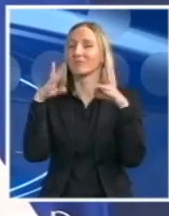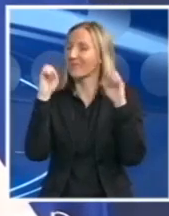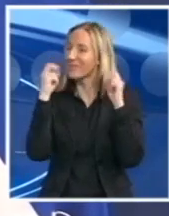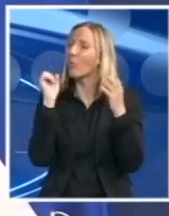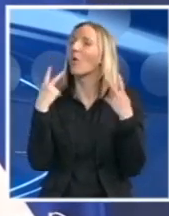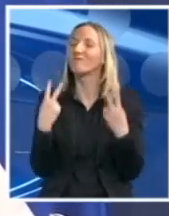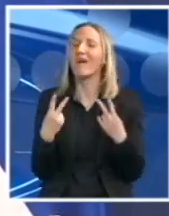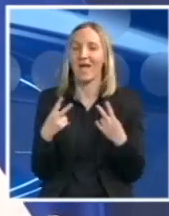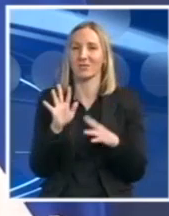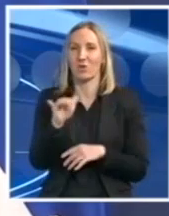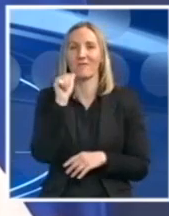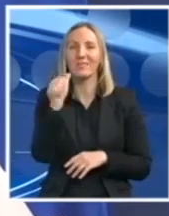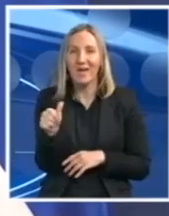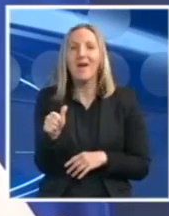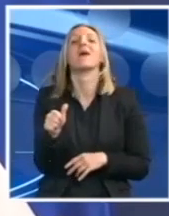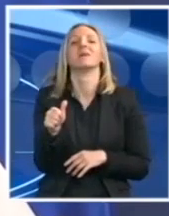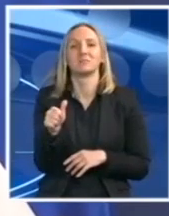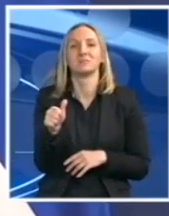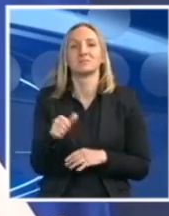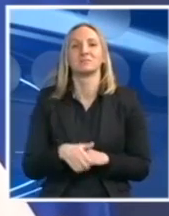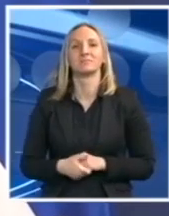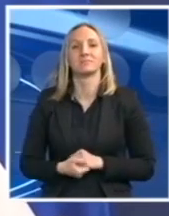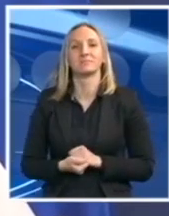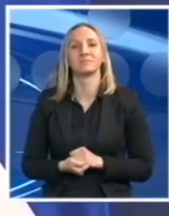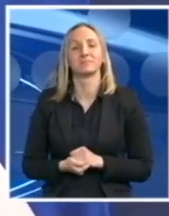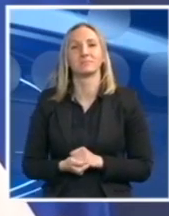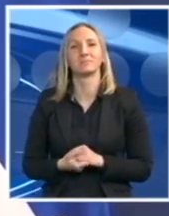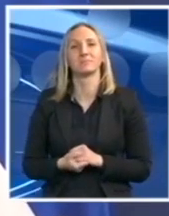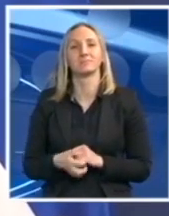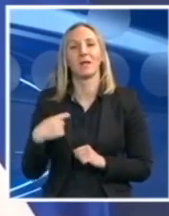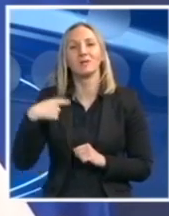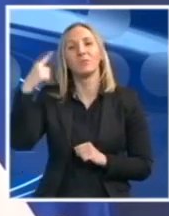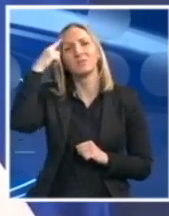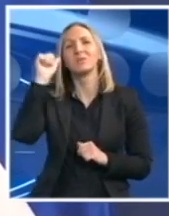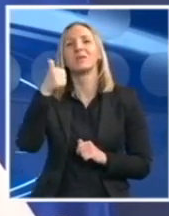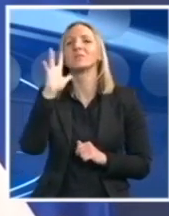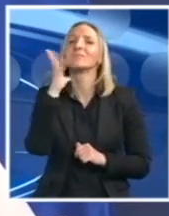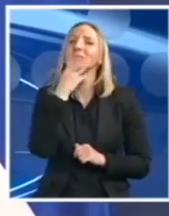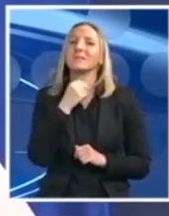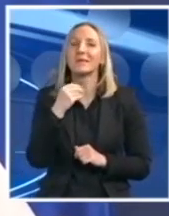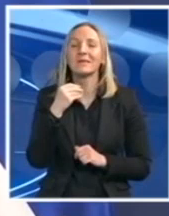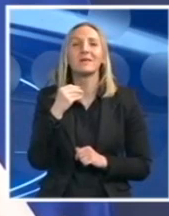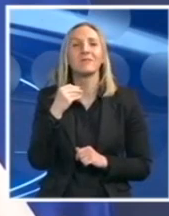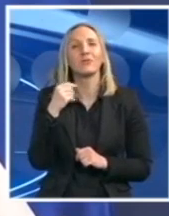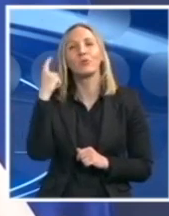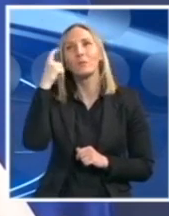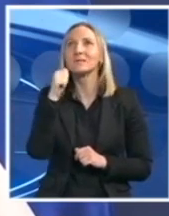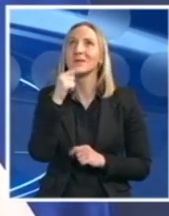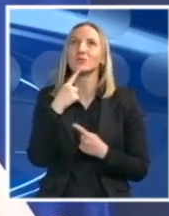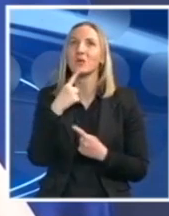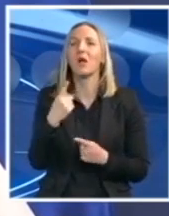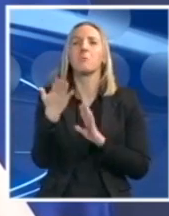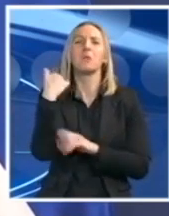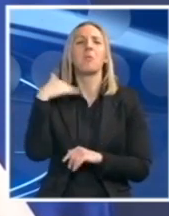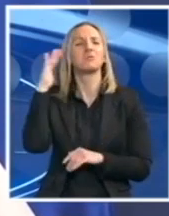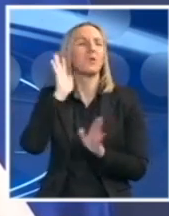i onako podsjetila bi sve na onu jednu divnu misao koju smo čuli, a možda koju nismo pridavali